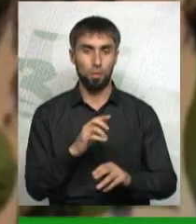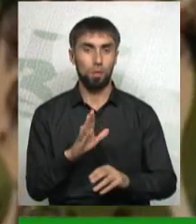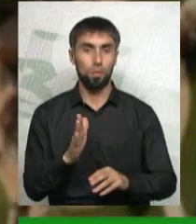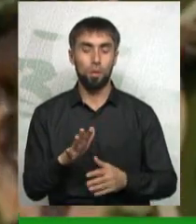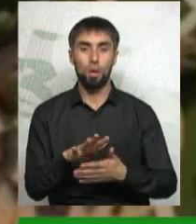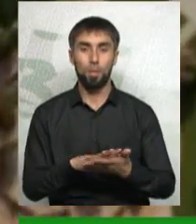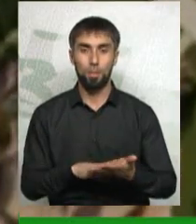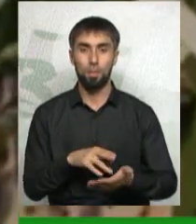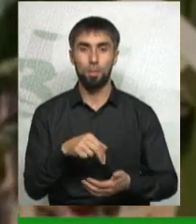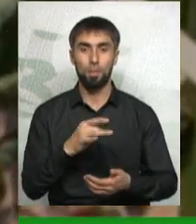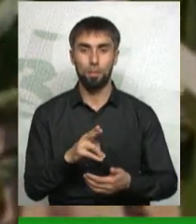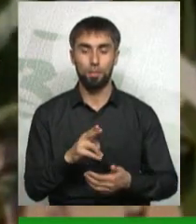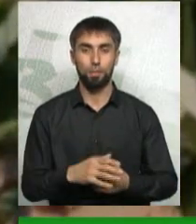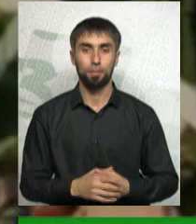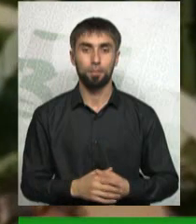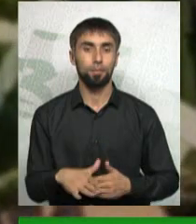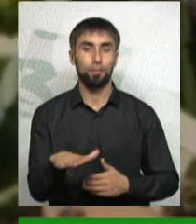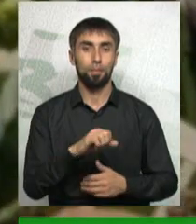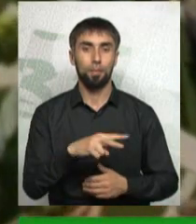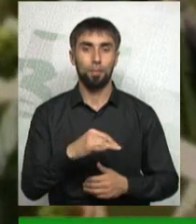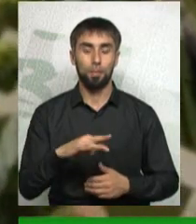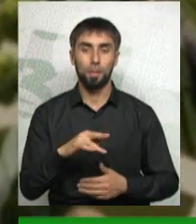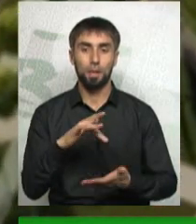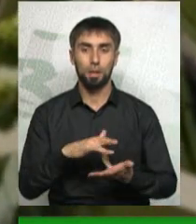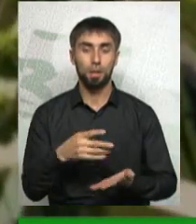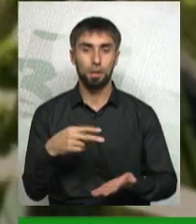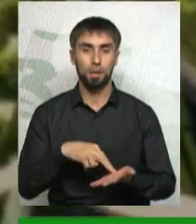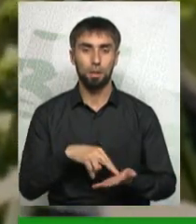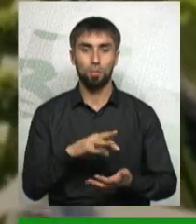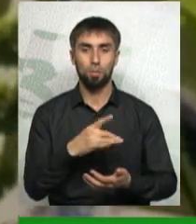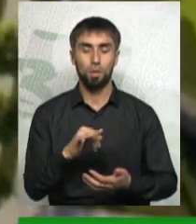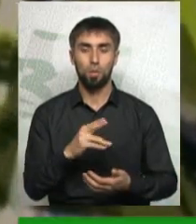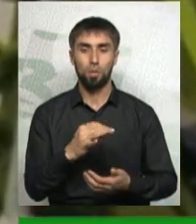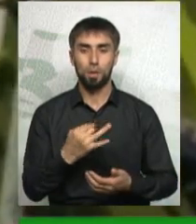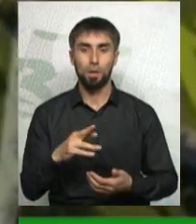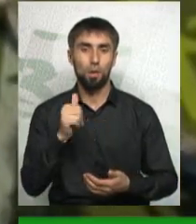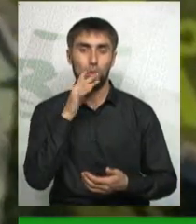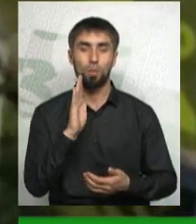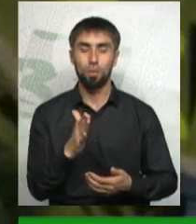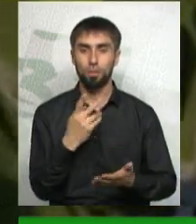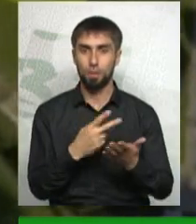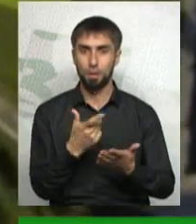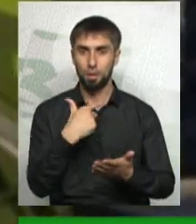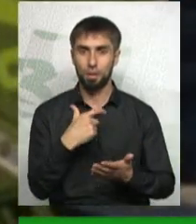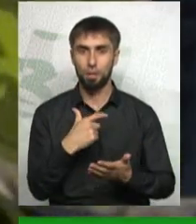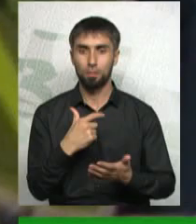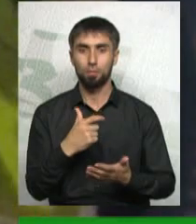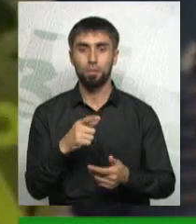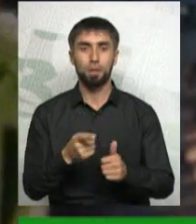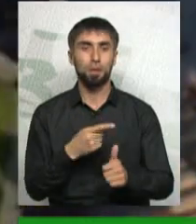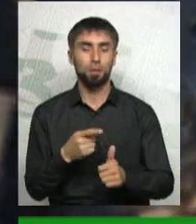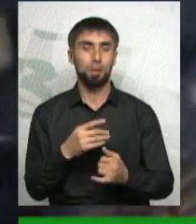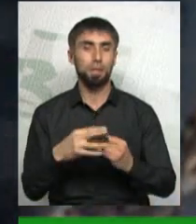будет продолжением парка, прилегающего к площади Алания. Центром станет монументальная композиция, которая будет представлять собой воткнутый в